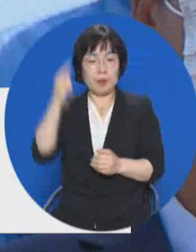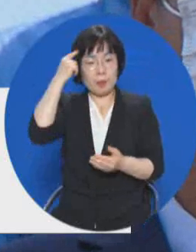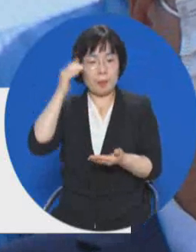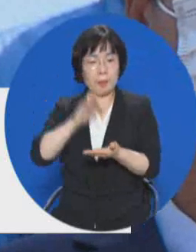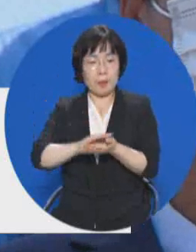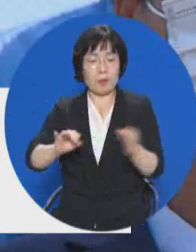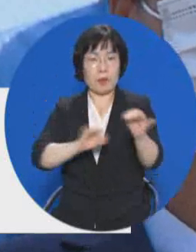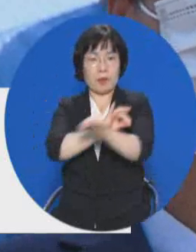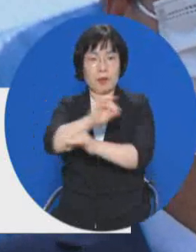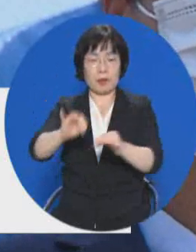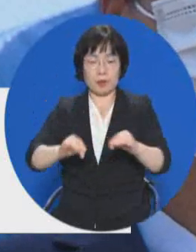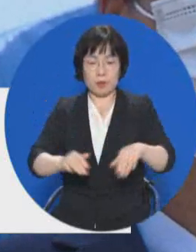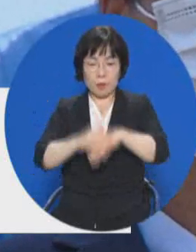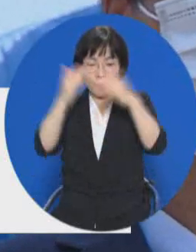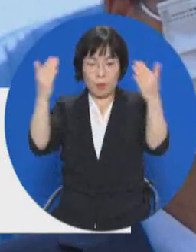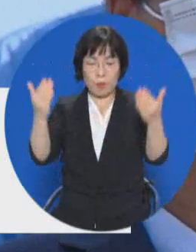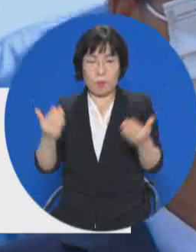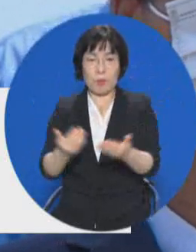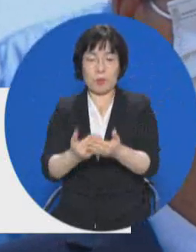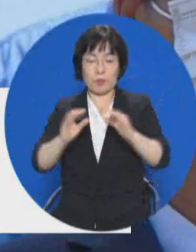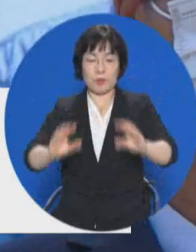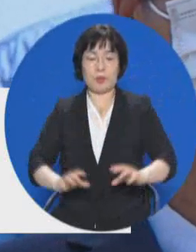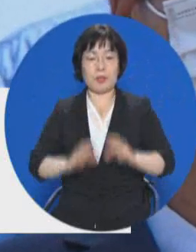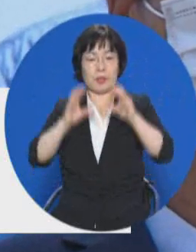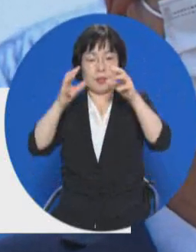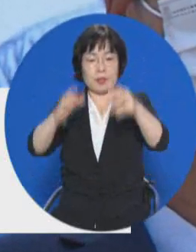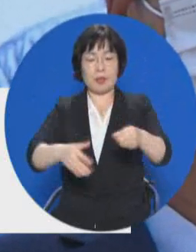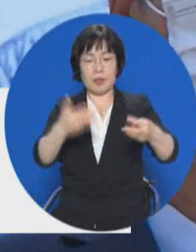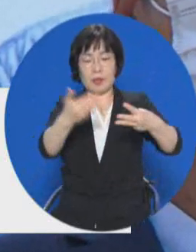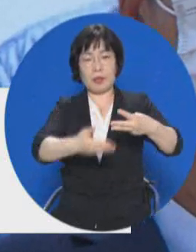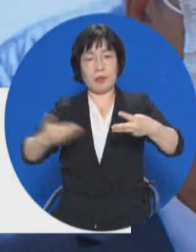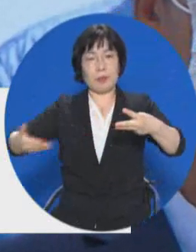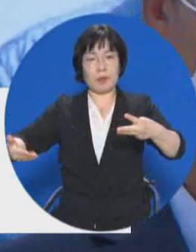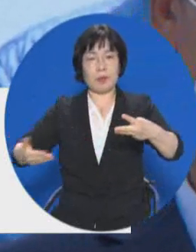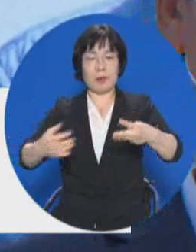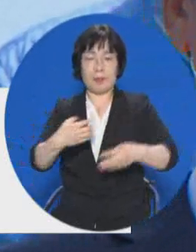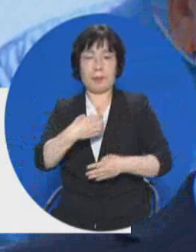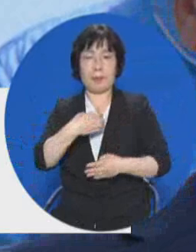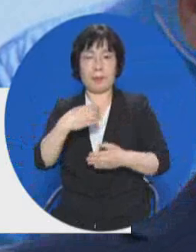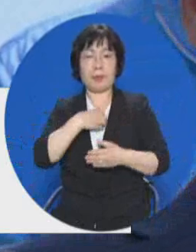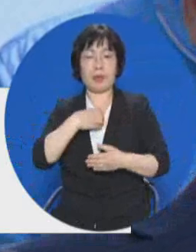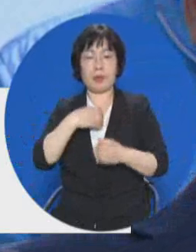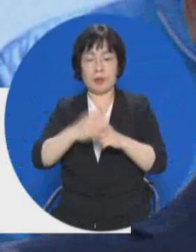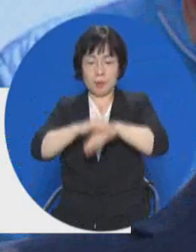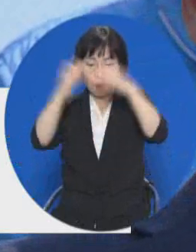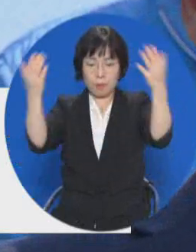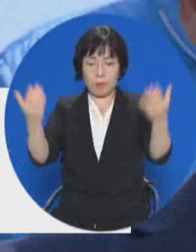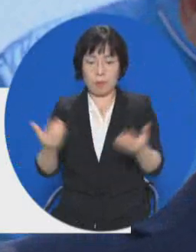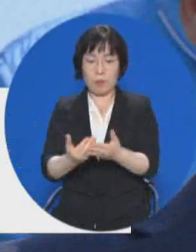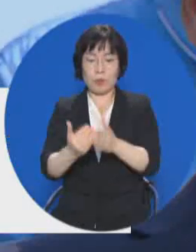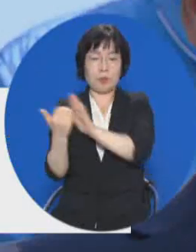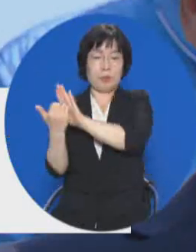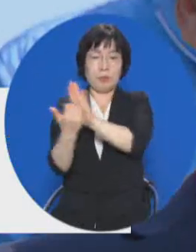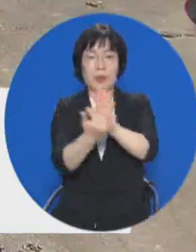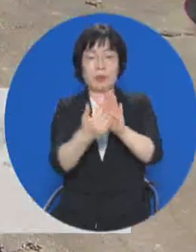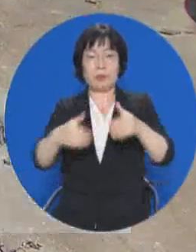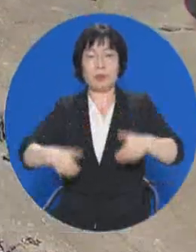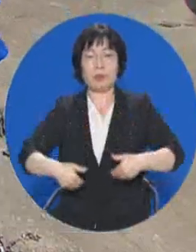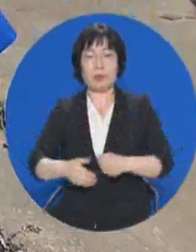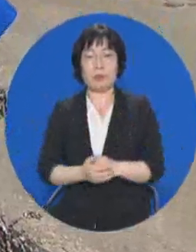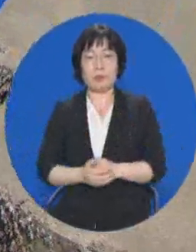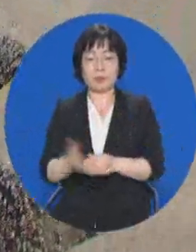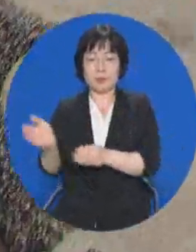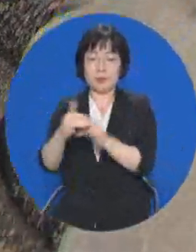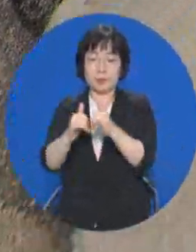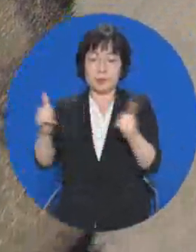경제, 생명의 공동체로서 태평양을 위협한다는 점에서 전 지구적인 대응이 필요하다.